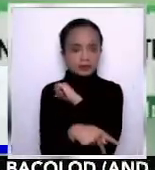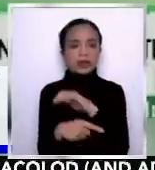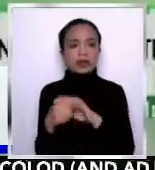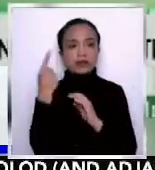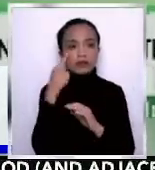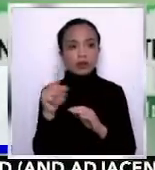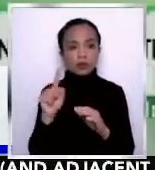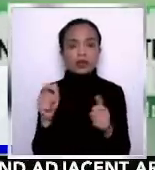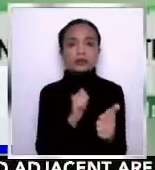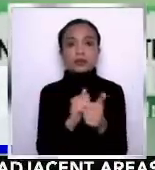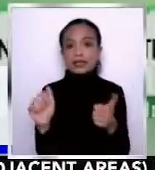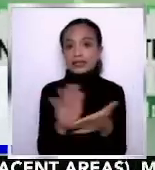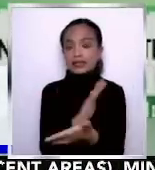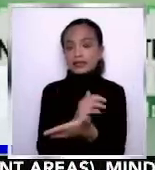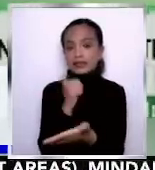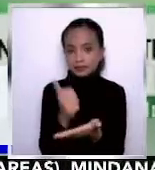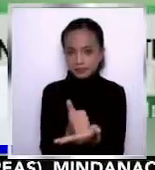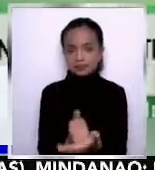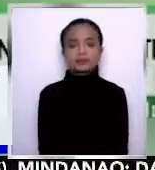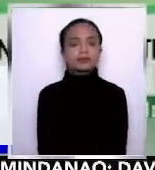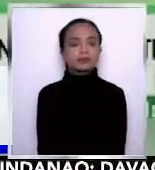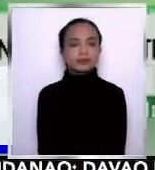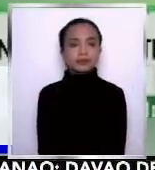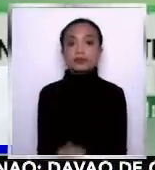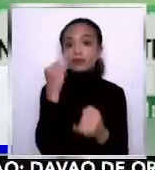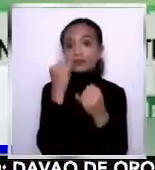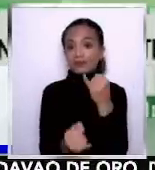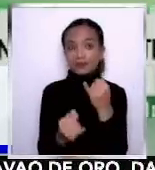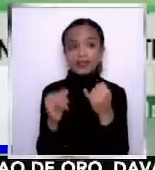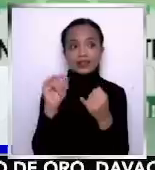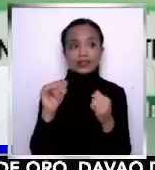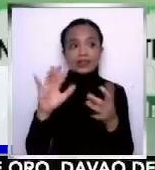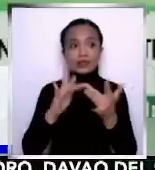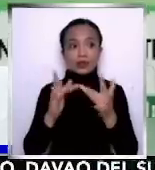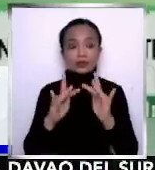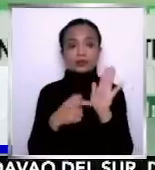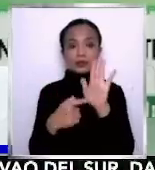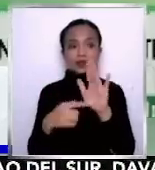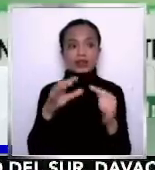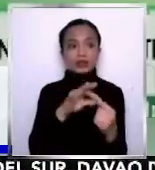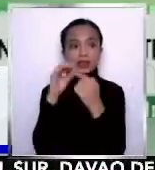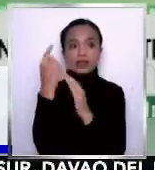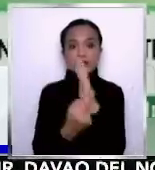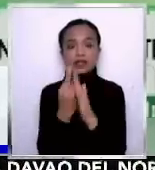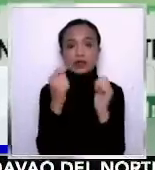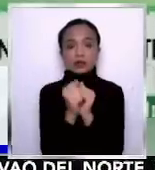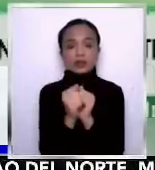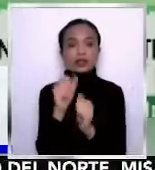ng resolusyon kaugnay nito. Sa huling episode naman ng online show na Special Hour with VP Inday Sara